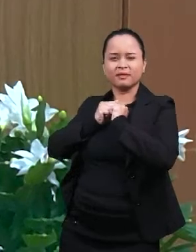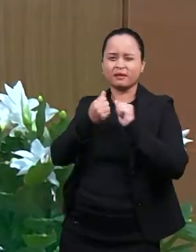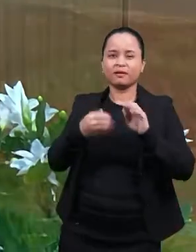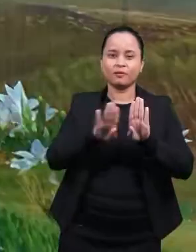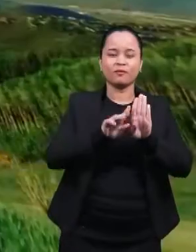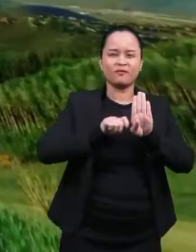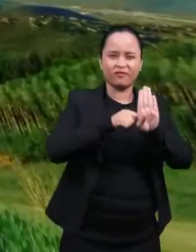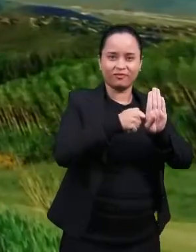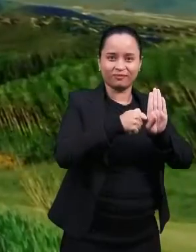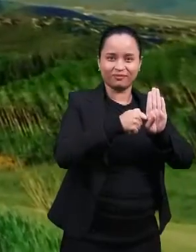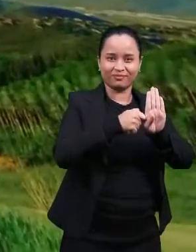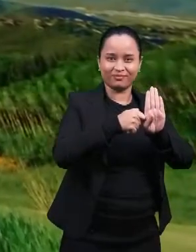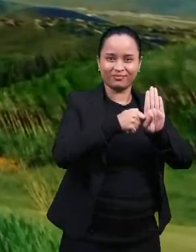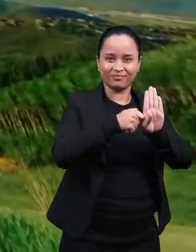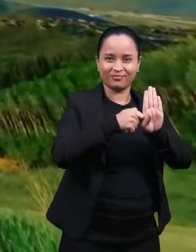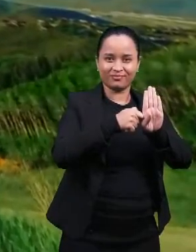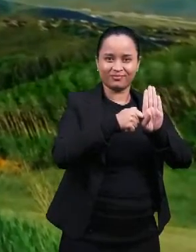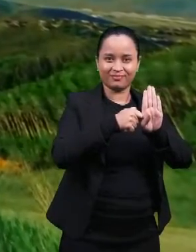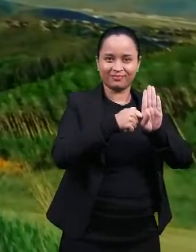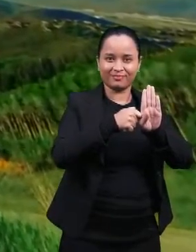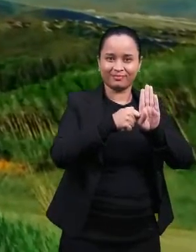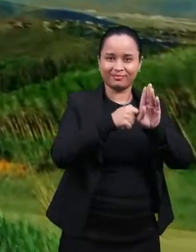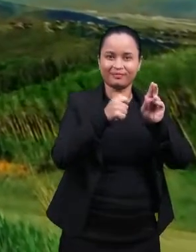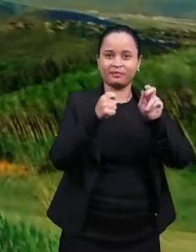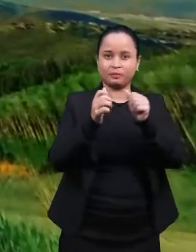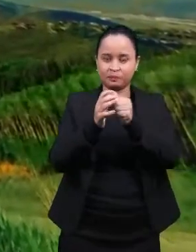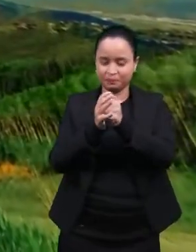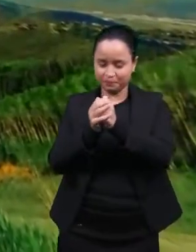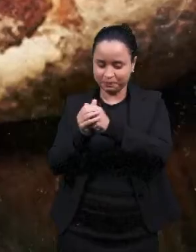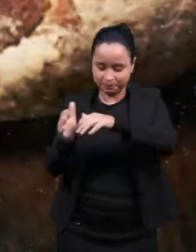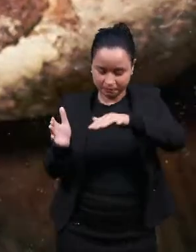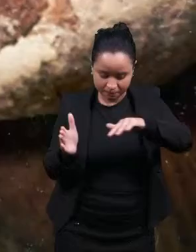Закройте двери. Мир Божий.